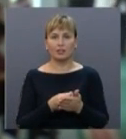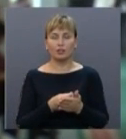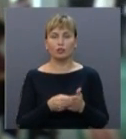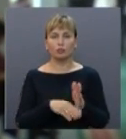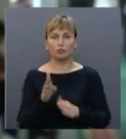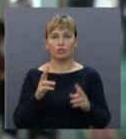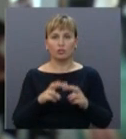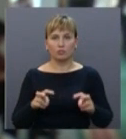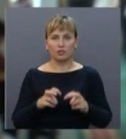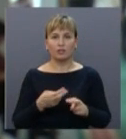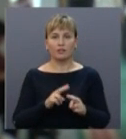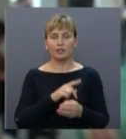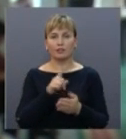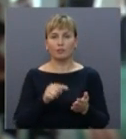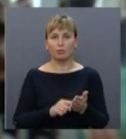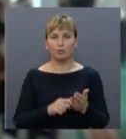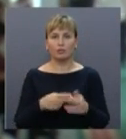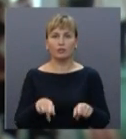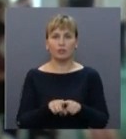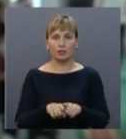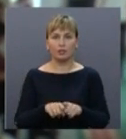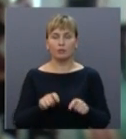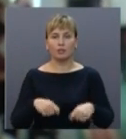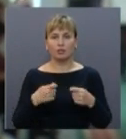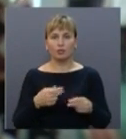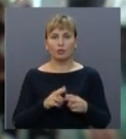лучше разбираться в этих вопросах, поэтому вот такие функции передаются,